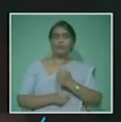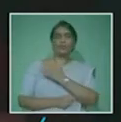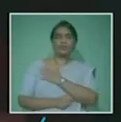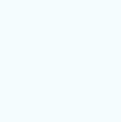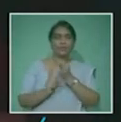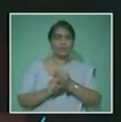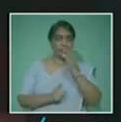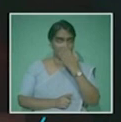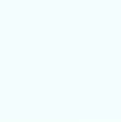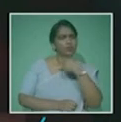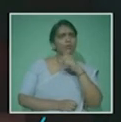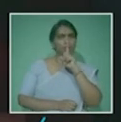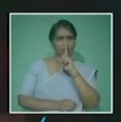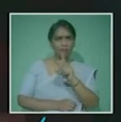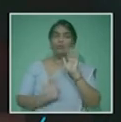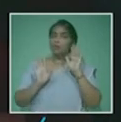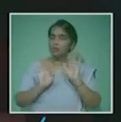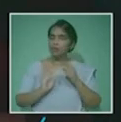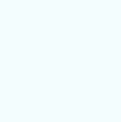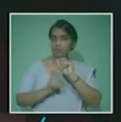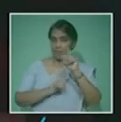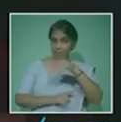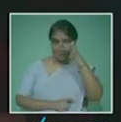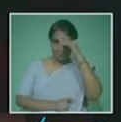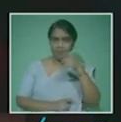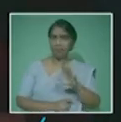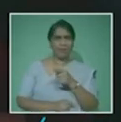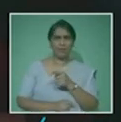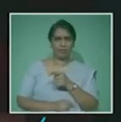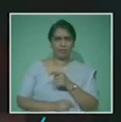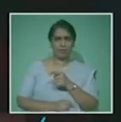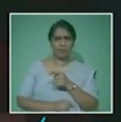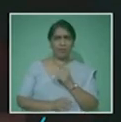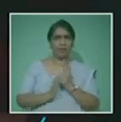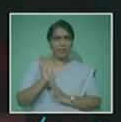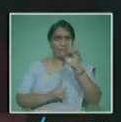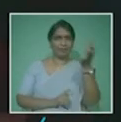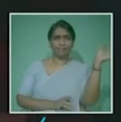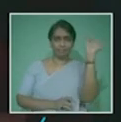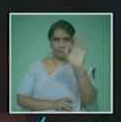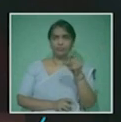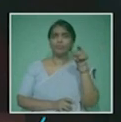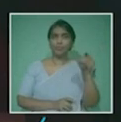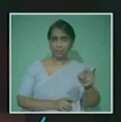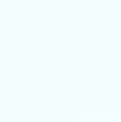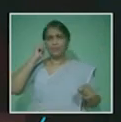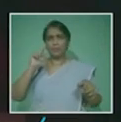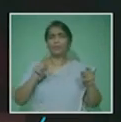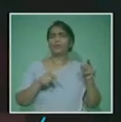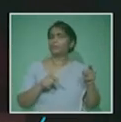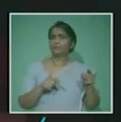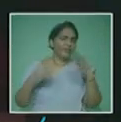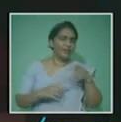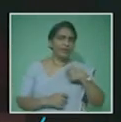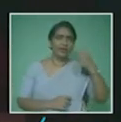රාජපක්ෂ ප්‍රතිතුමා ගෙන්න ගත්තා නමුත් ගරු සභානායකතුමනි මේක හරිම කැතයි මන්ත්‍රීවරයෙක් යොදවලා මෙයා ද්විත්ව පුරවැසියෙක් එක